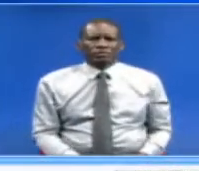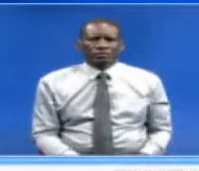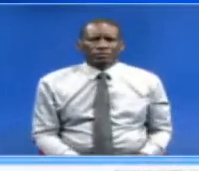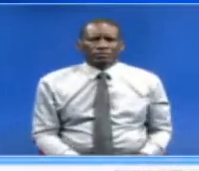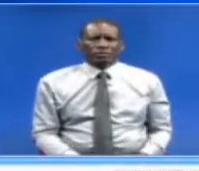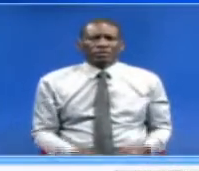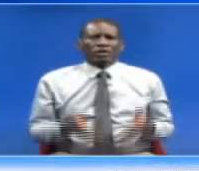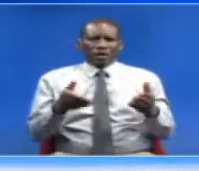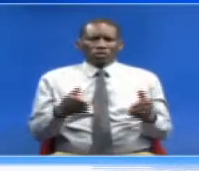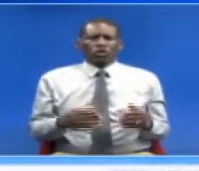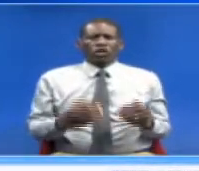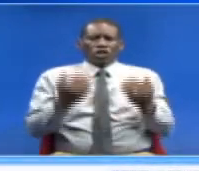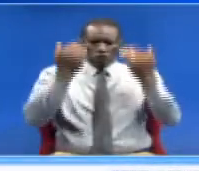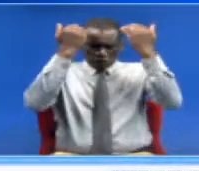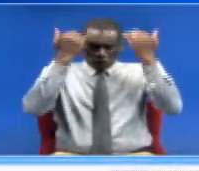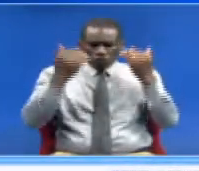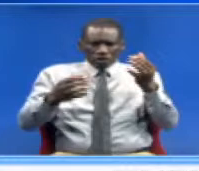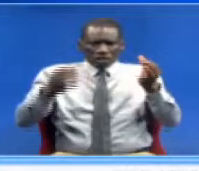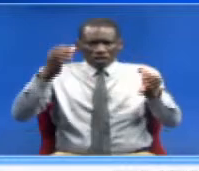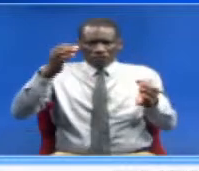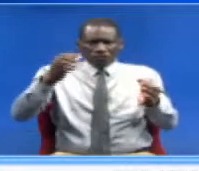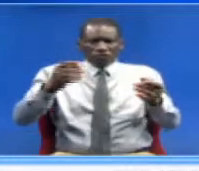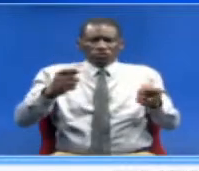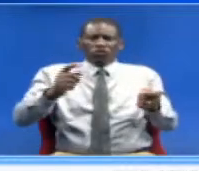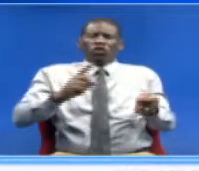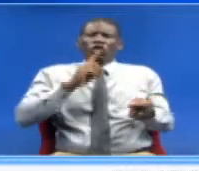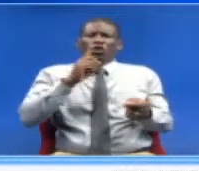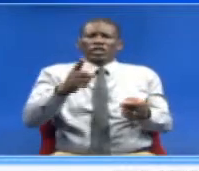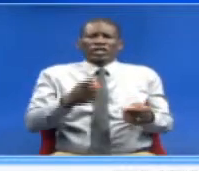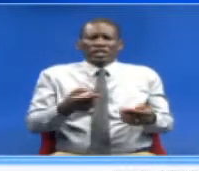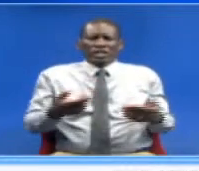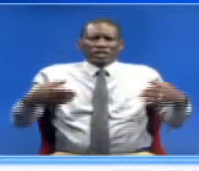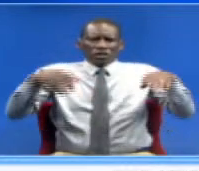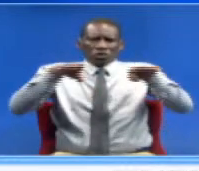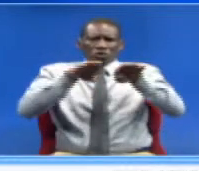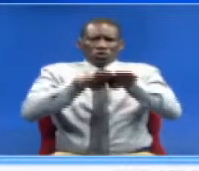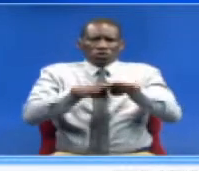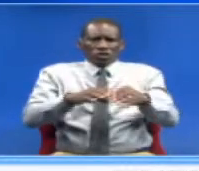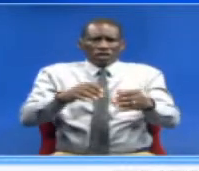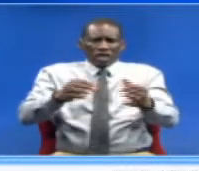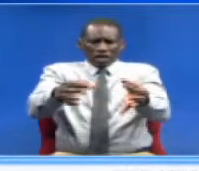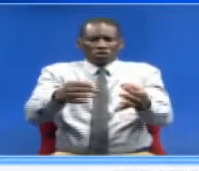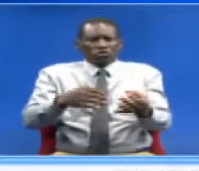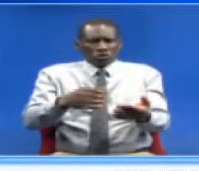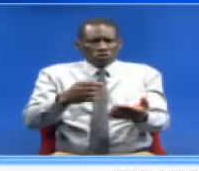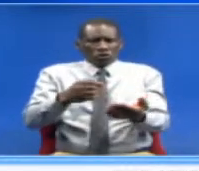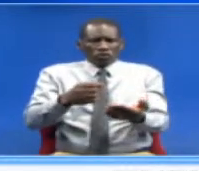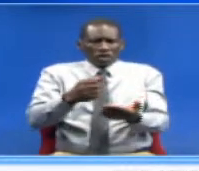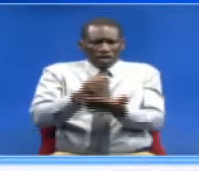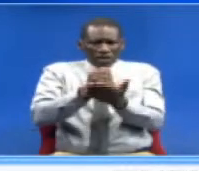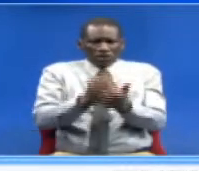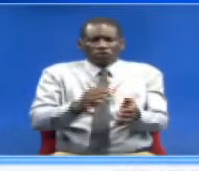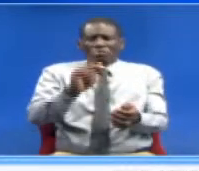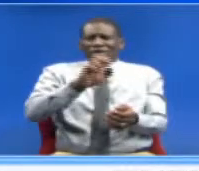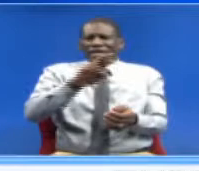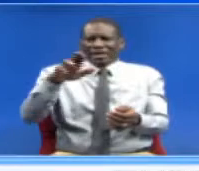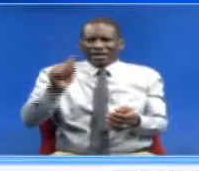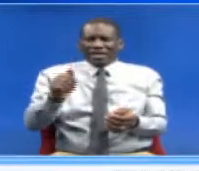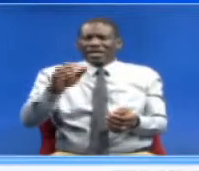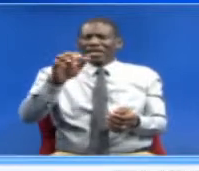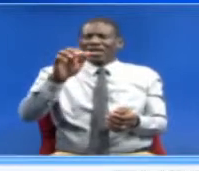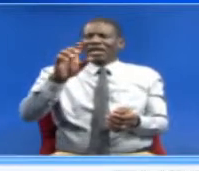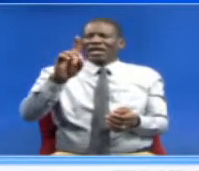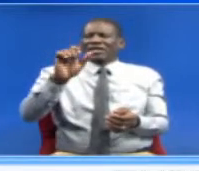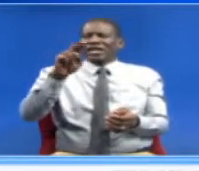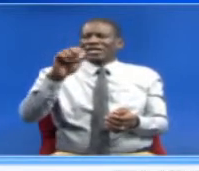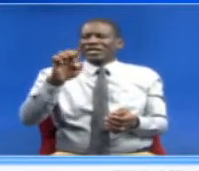Mtazamaji, mahakama imeamua kufungwa kwa akaunti za mhasibu katika mamlaka ya barabara za mashinani KERRA. Daniel Munyoki